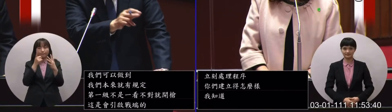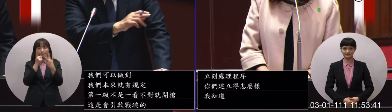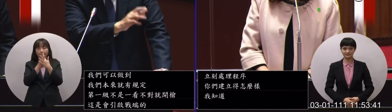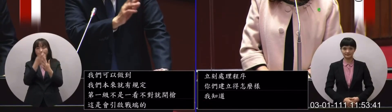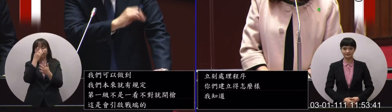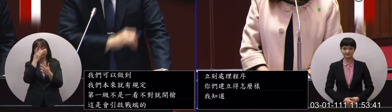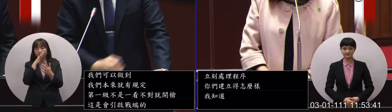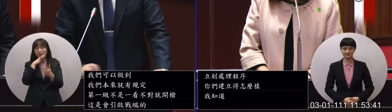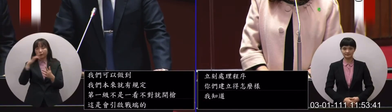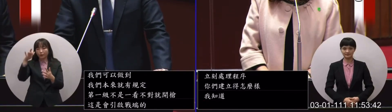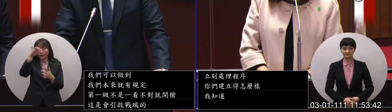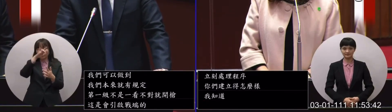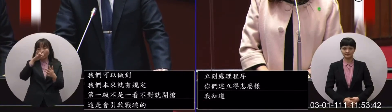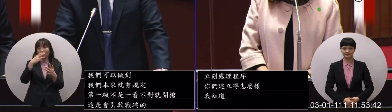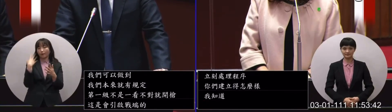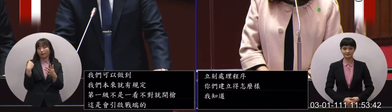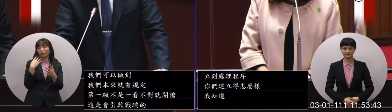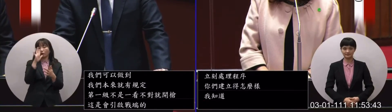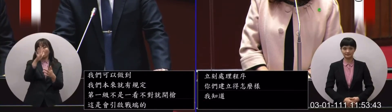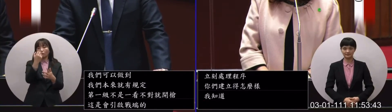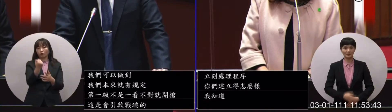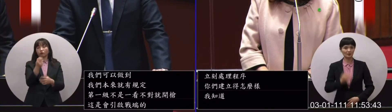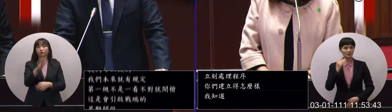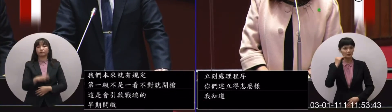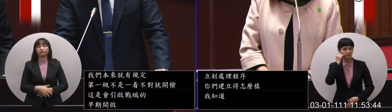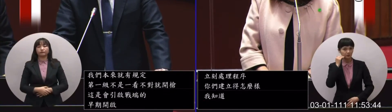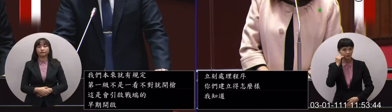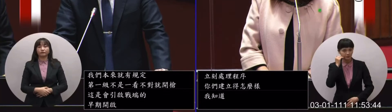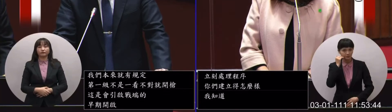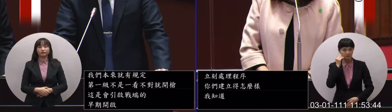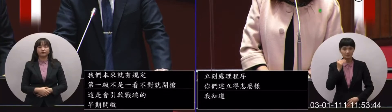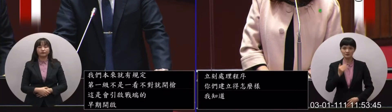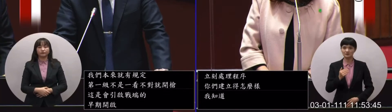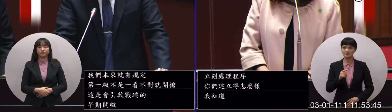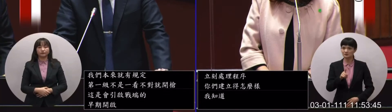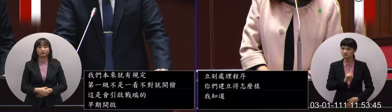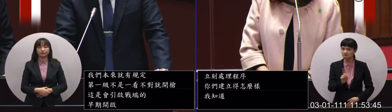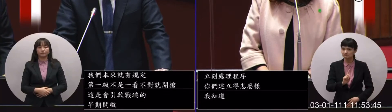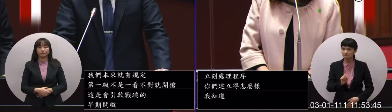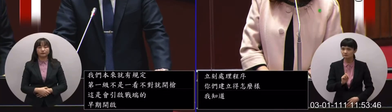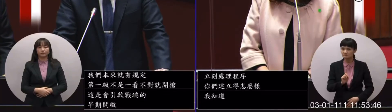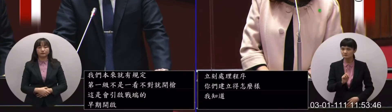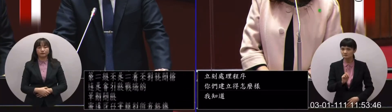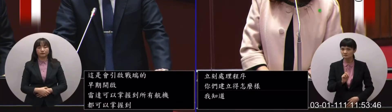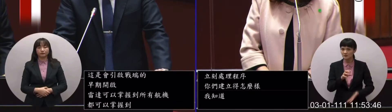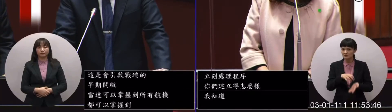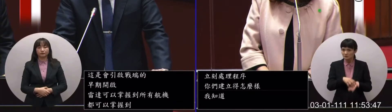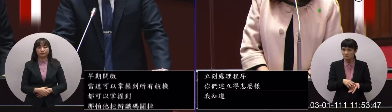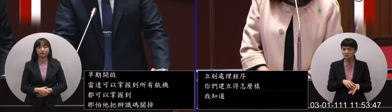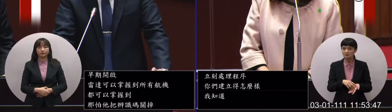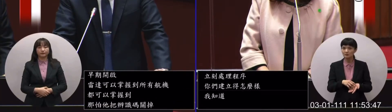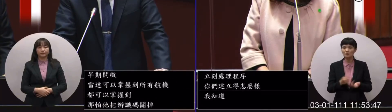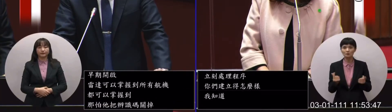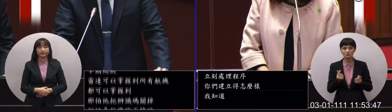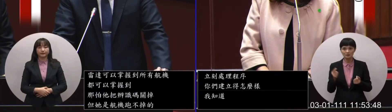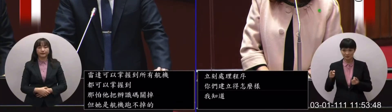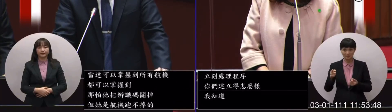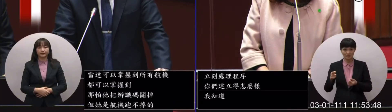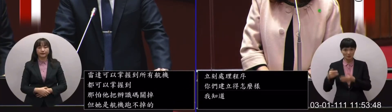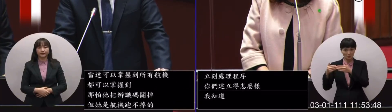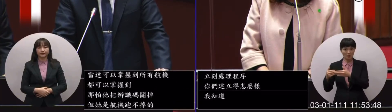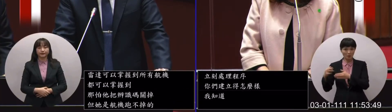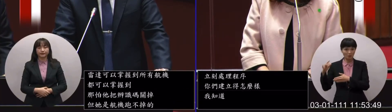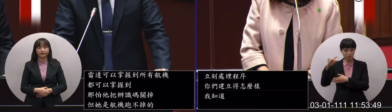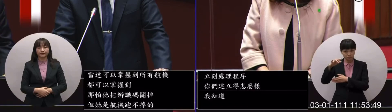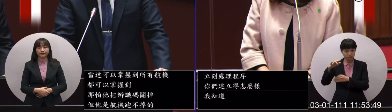它的航机是跑不掉的。 那如果你们在有哪些机证可以发现说它是用民航机的方式，而它实时在进